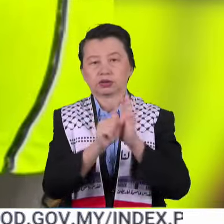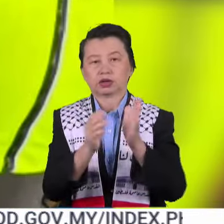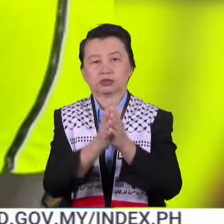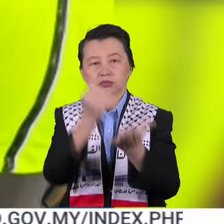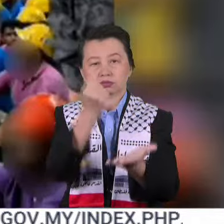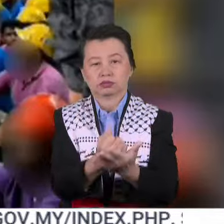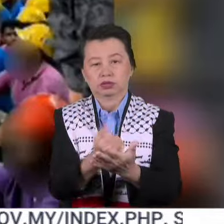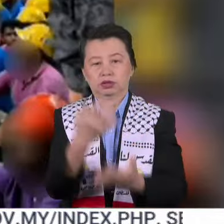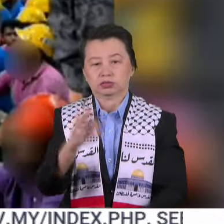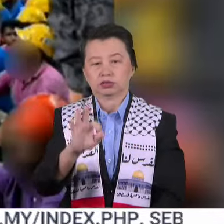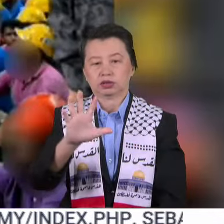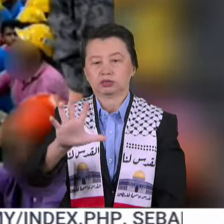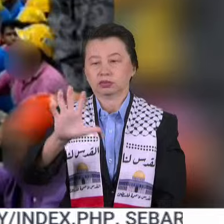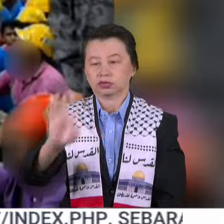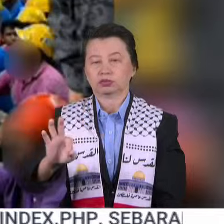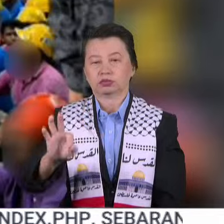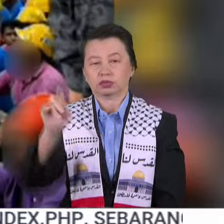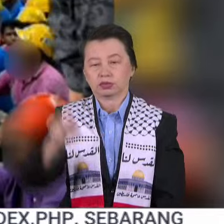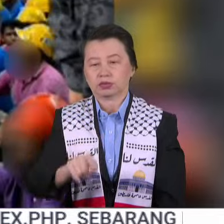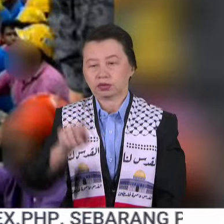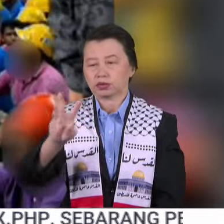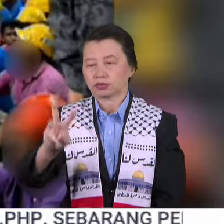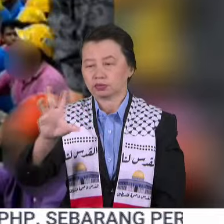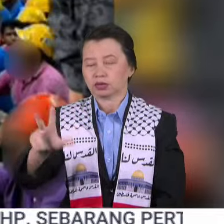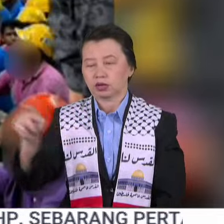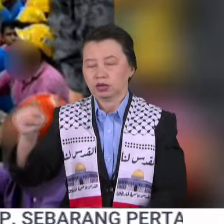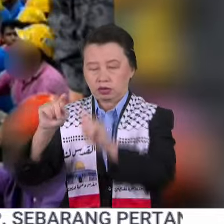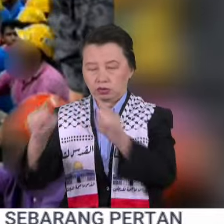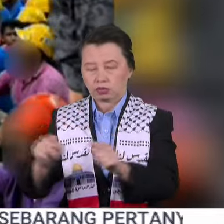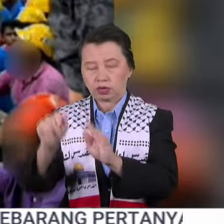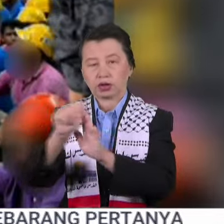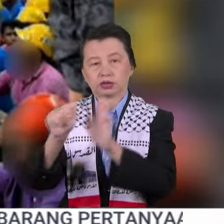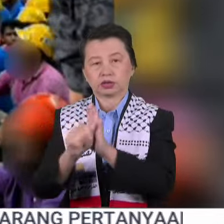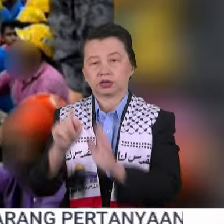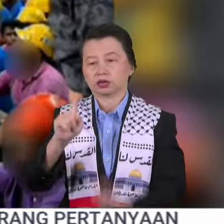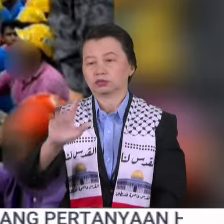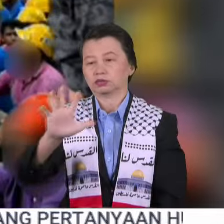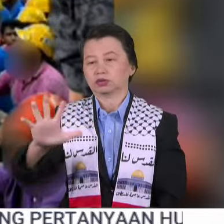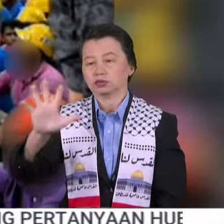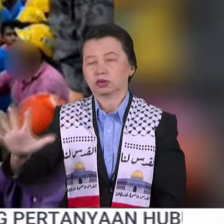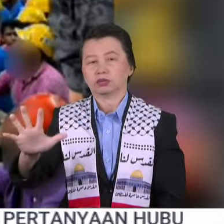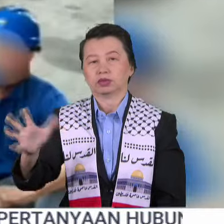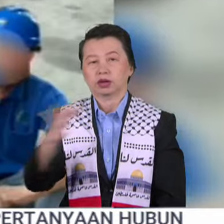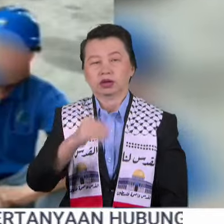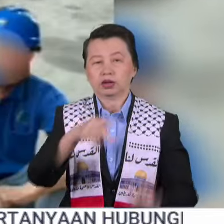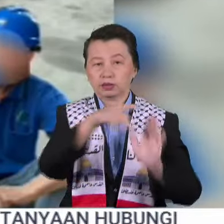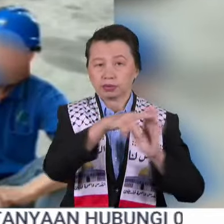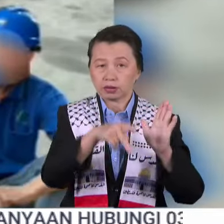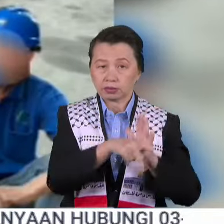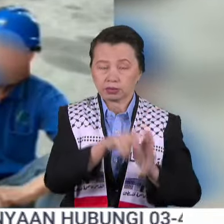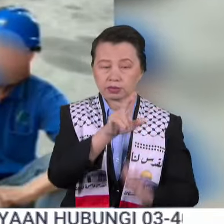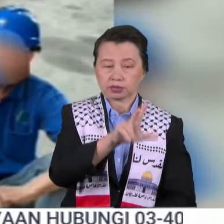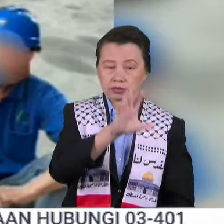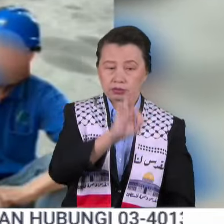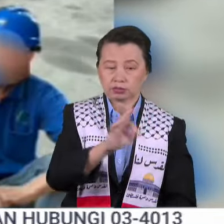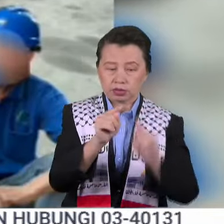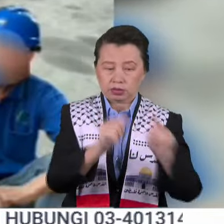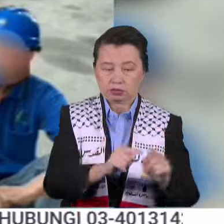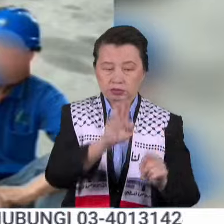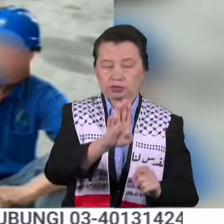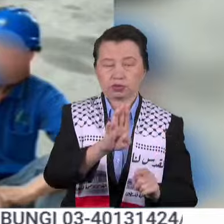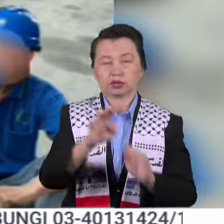Imigresen 1959 Palang 63 kurungan Akta 155 selain Peraturan 39